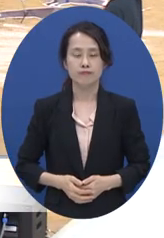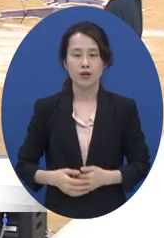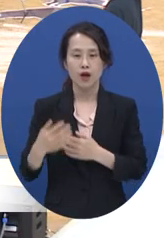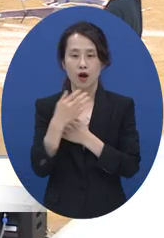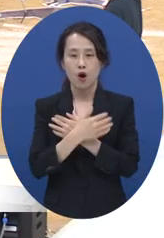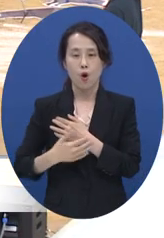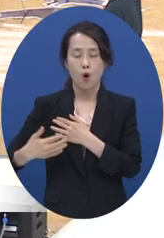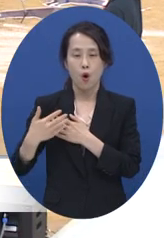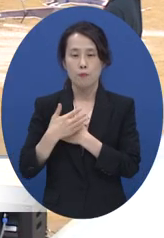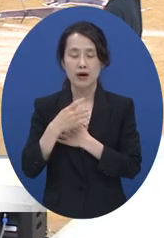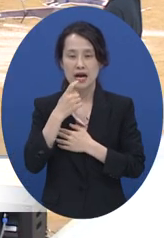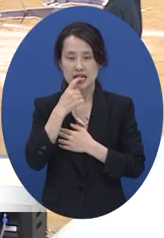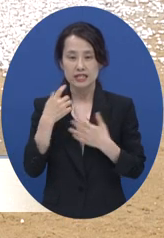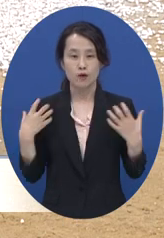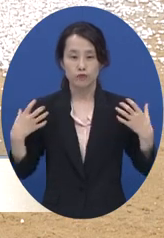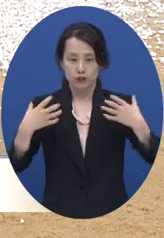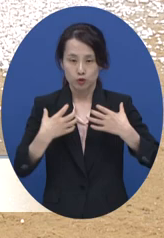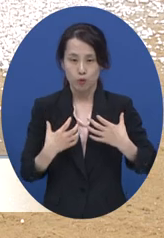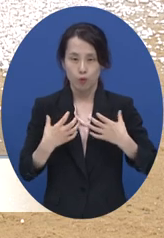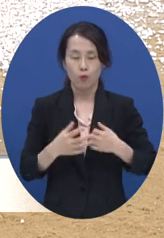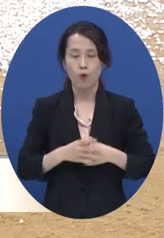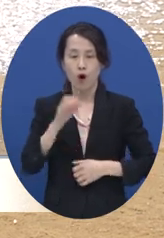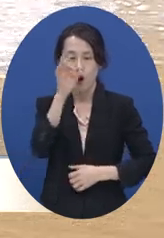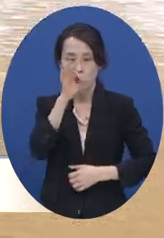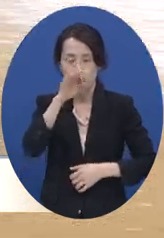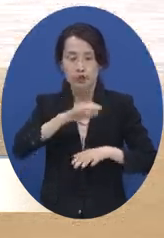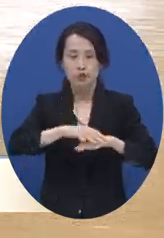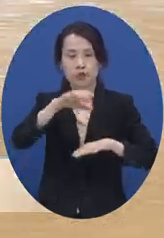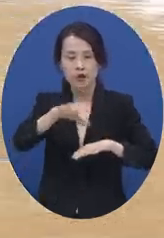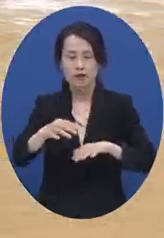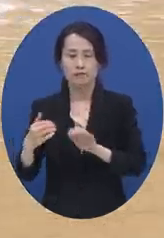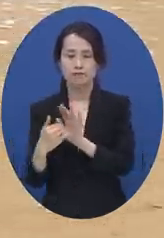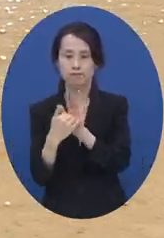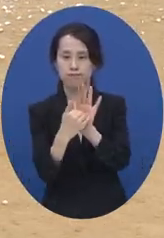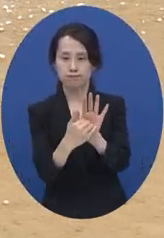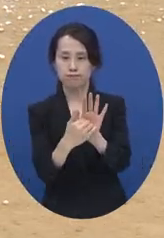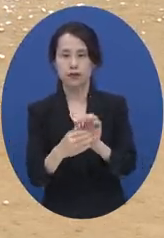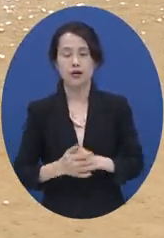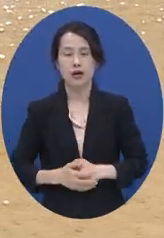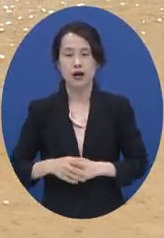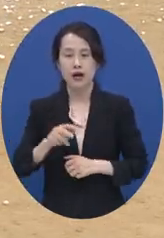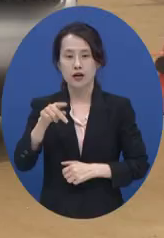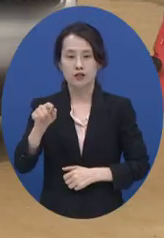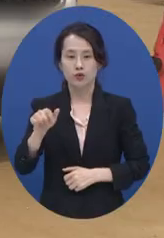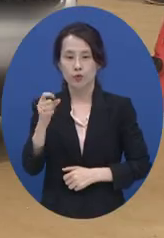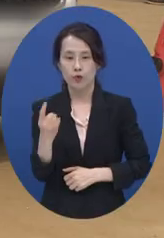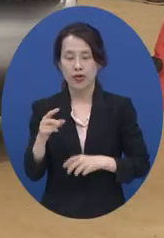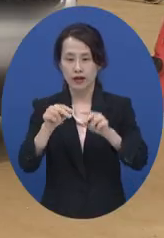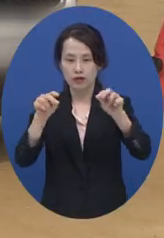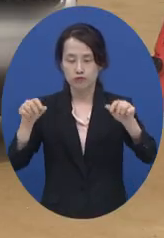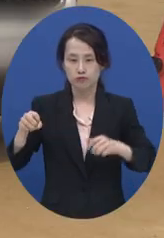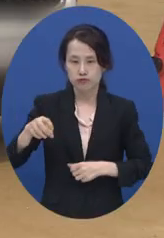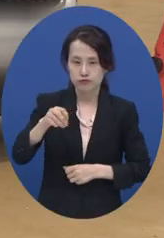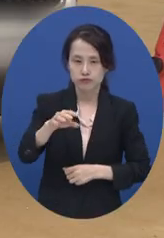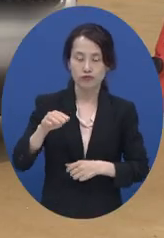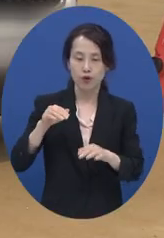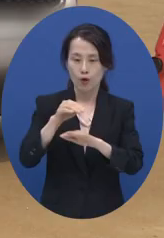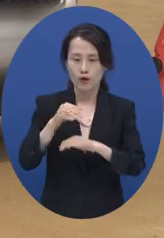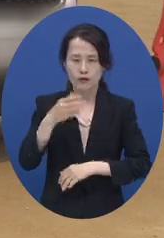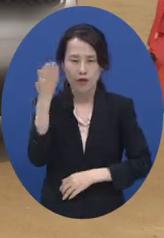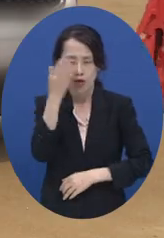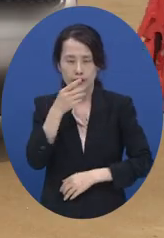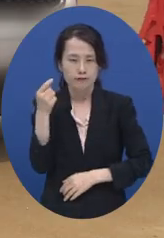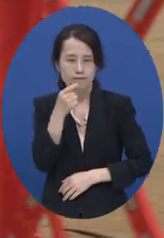온몸을 덮는 흰 방화복의 대원들이 돼지 농가를 막아섭니다. 주변에 석회가루를 뿌리고 출입 차량도 꼼꼼히